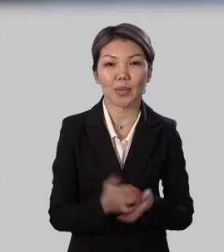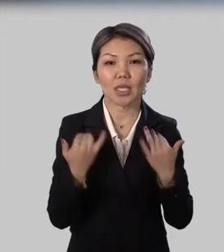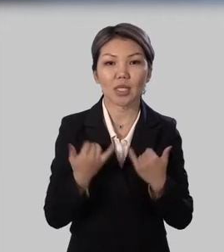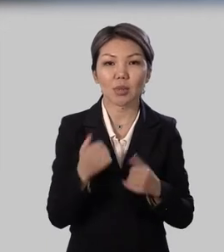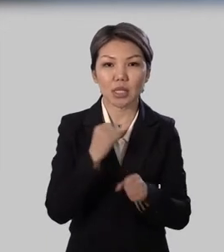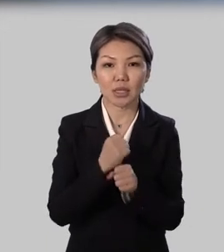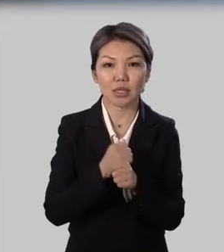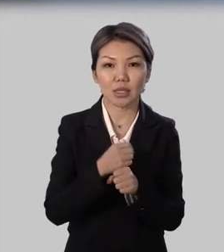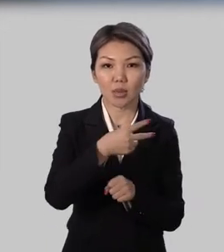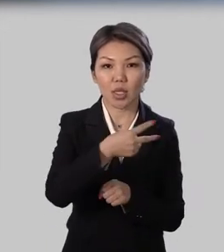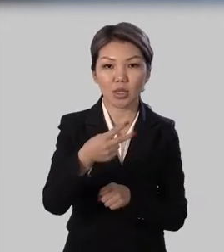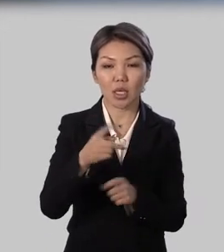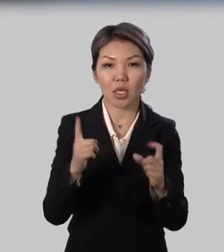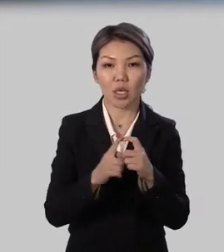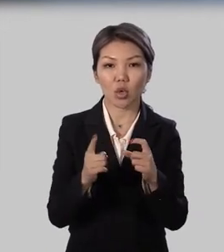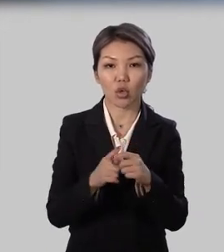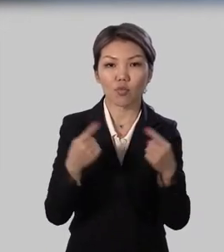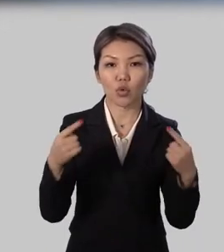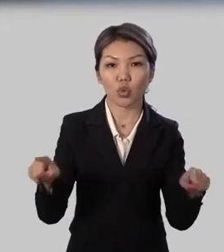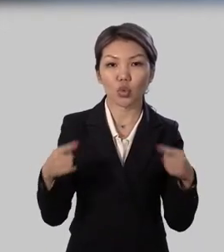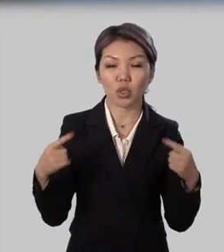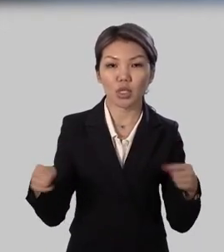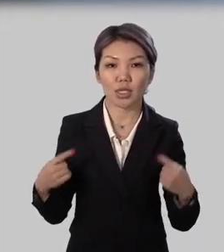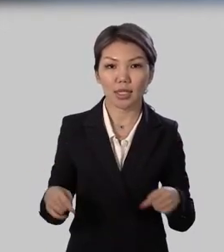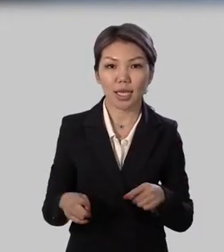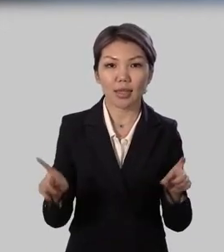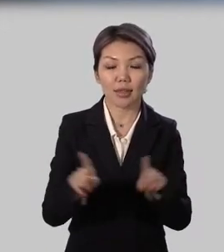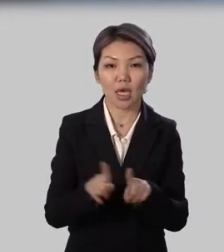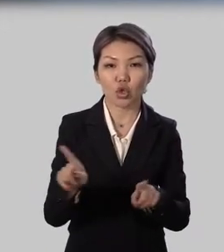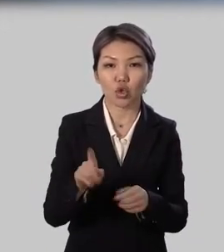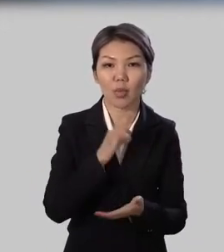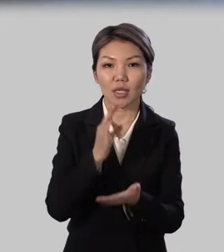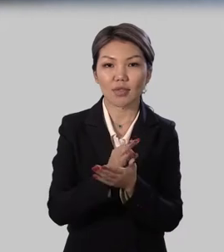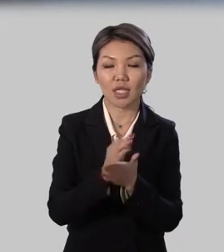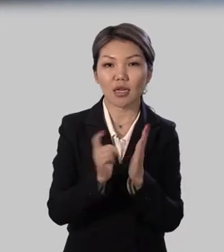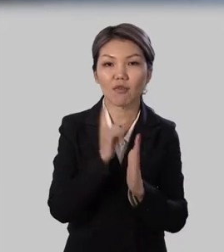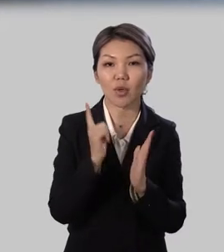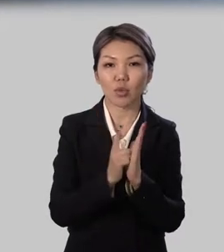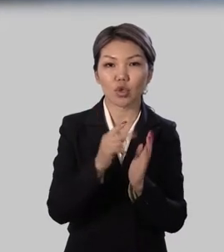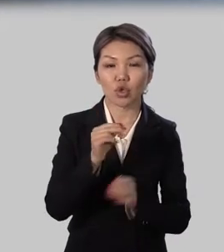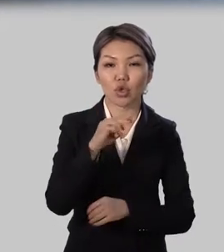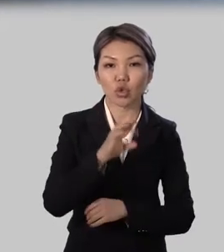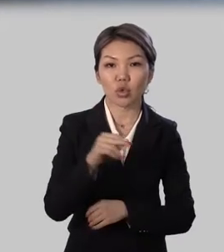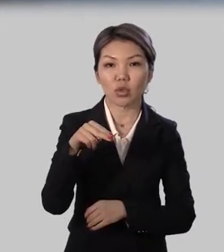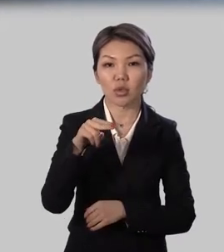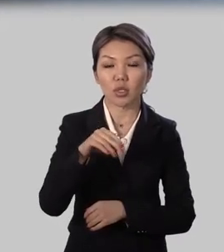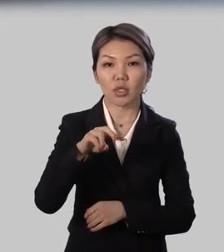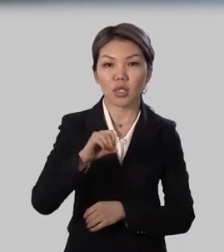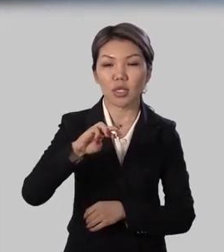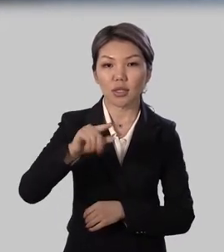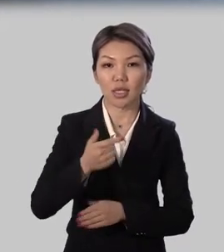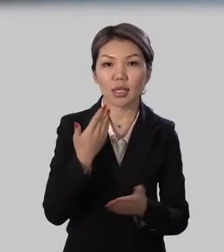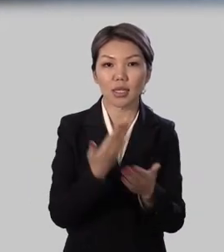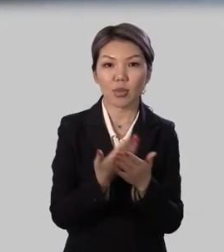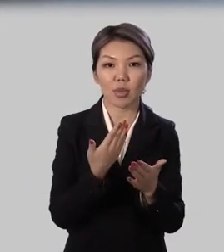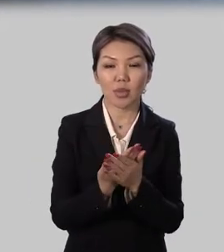образуем от этих глаголов другие так чтобы они отвечали на вопрос что делать например